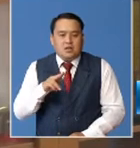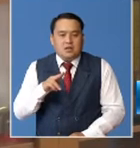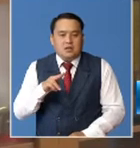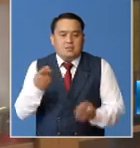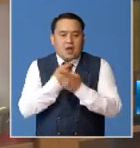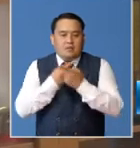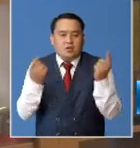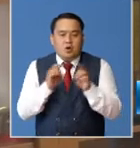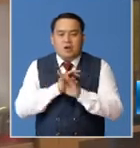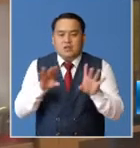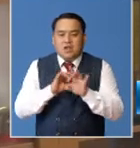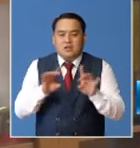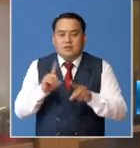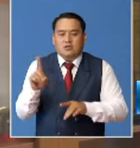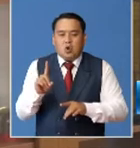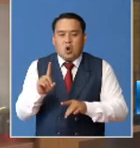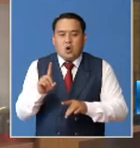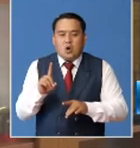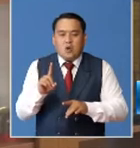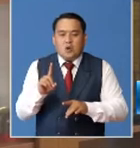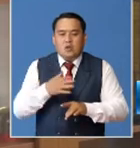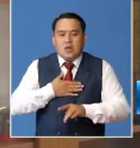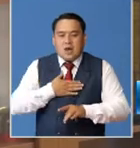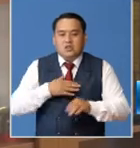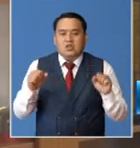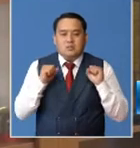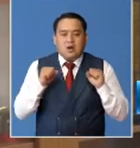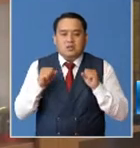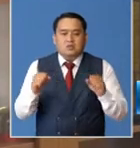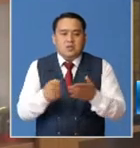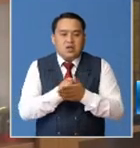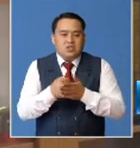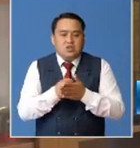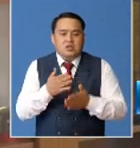средства массовой информации, наши